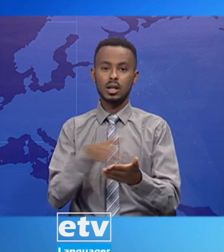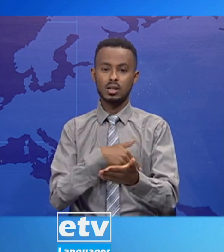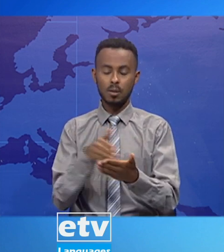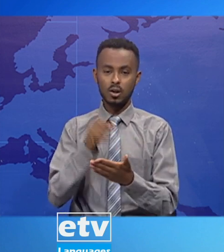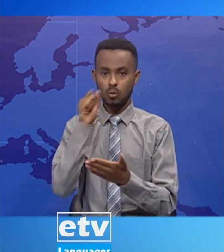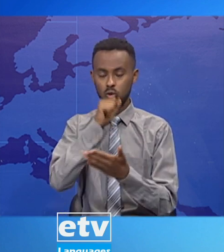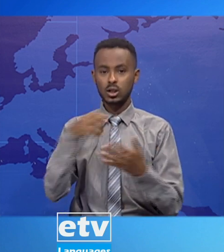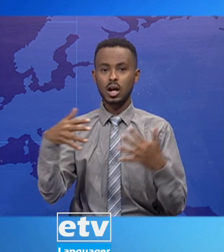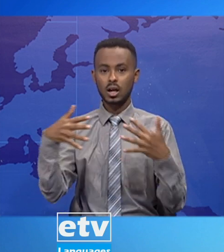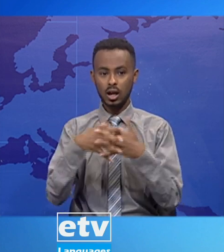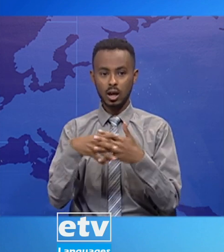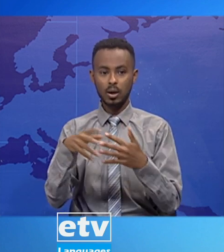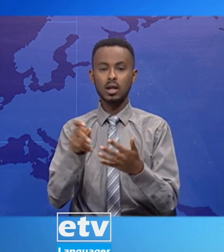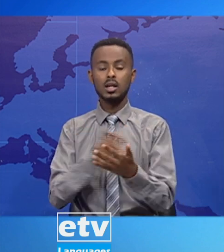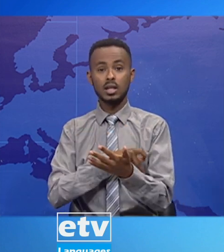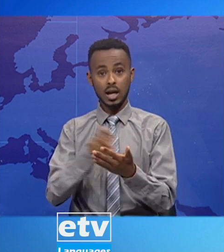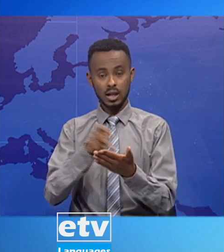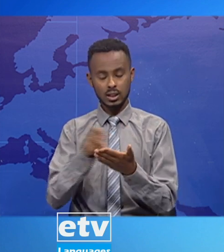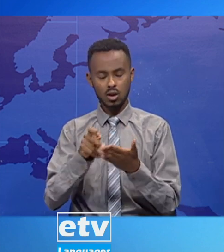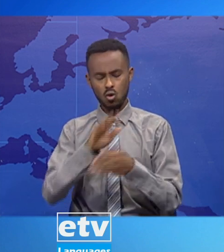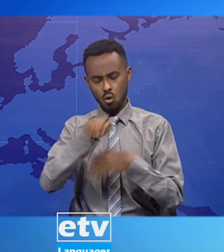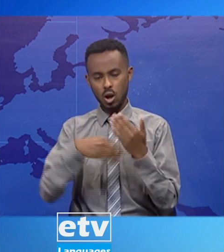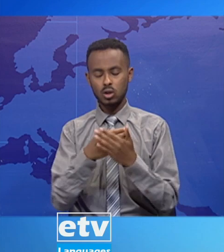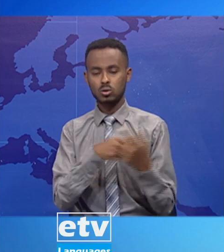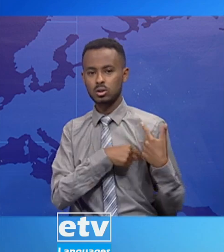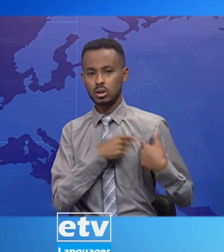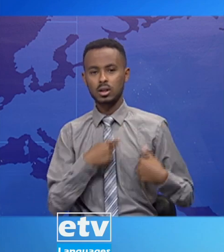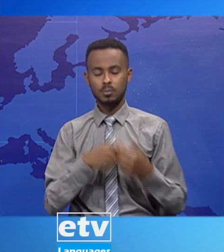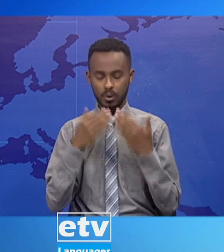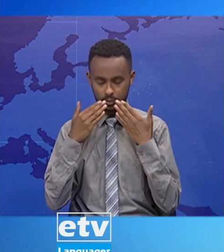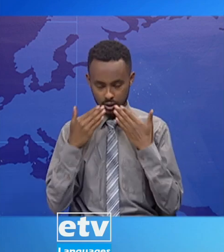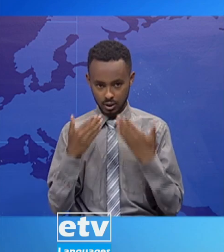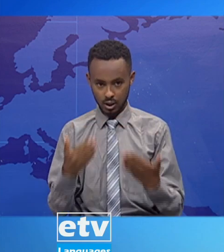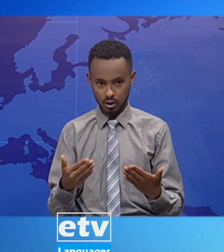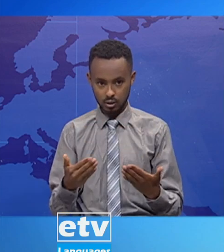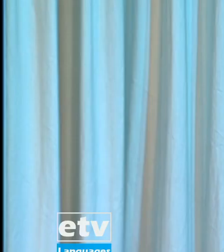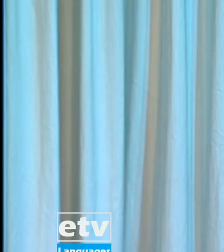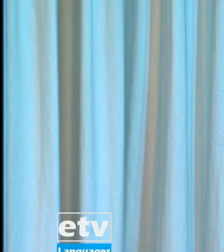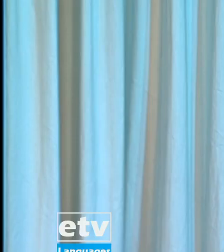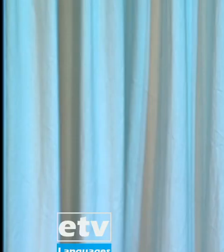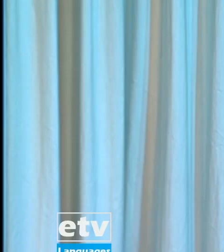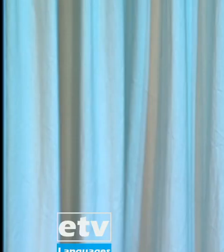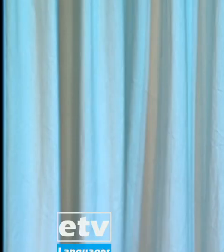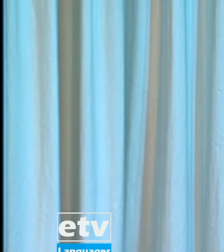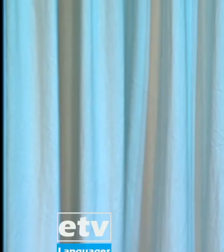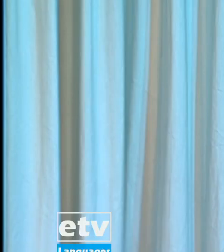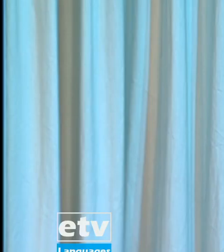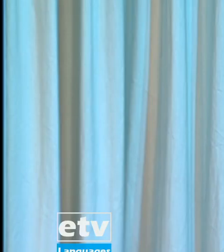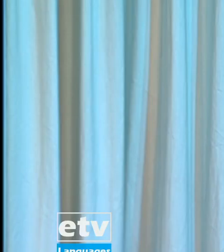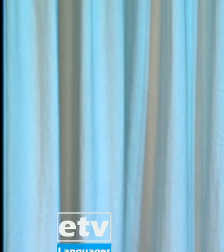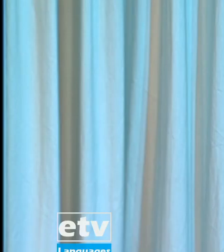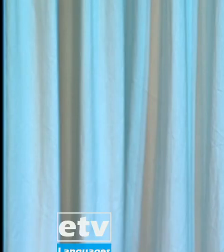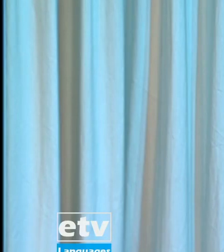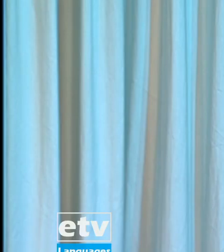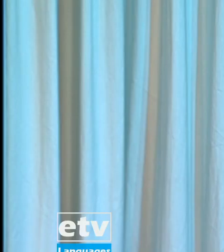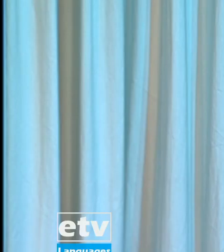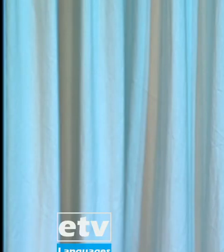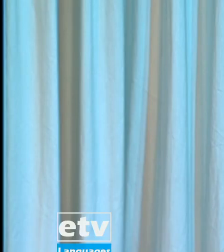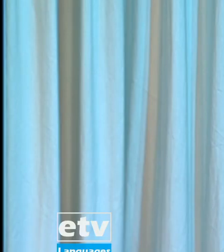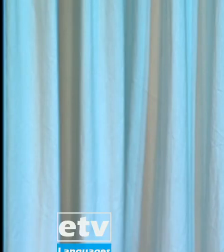የሙዚቃ አቀናባሪያን፣ ደራሲዎች ሁላችሁንም ከልብ አመሰግናለሁ። የወከልካቸው ሙዚቀኞች ማብረው የሰሩ የተሳተፉ ሙዚቀኞች